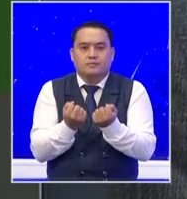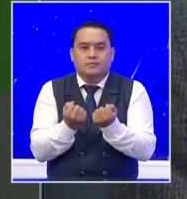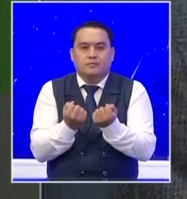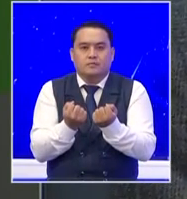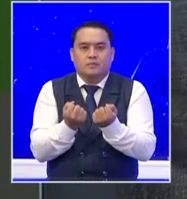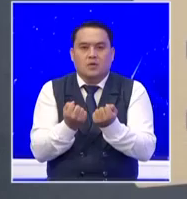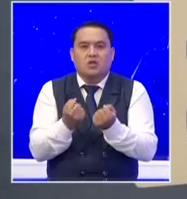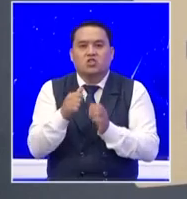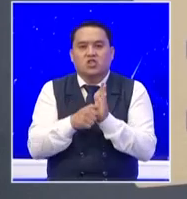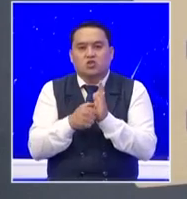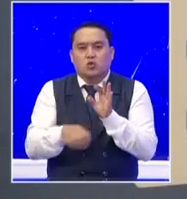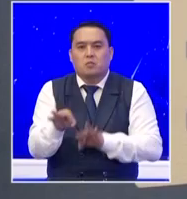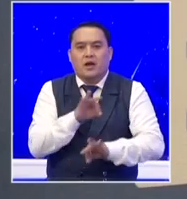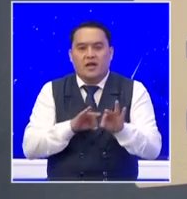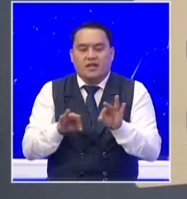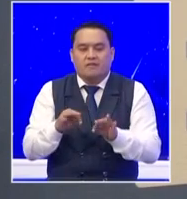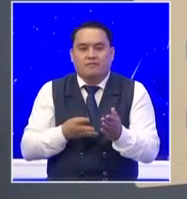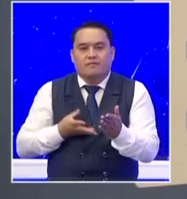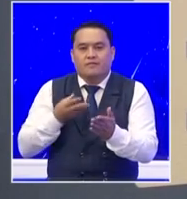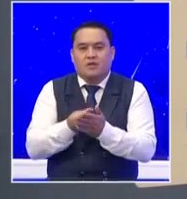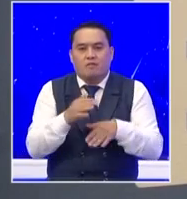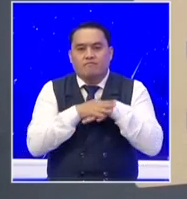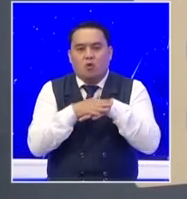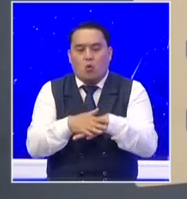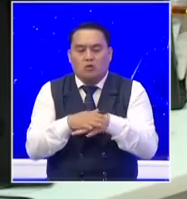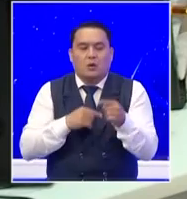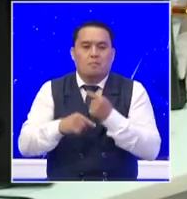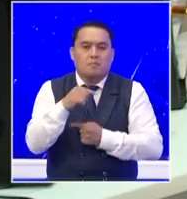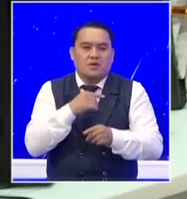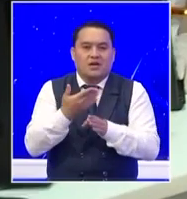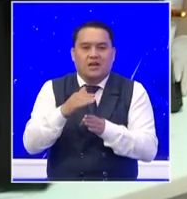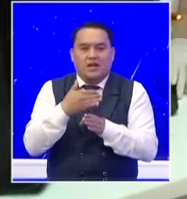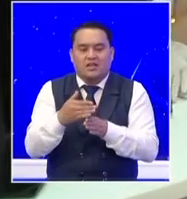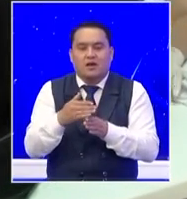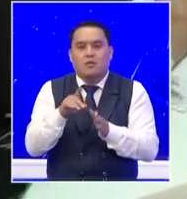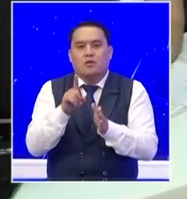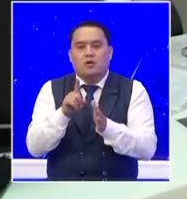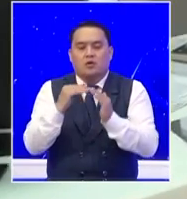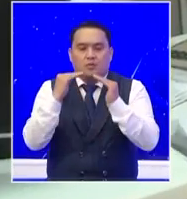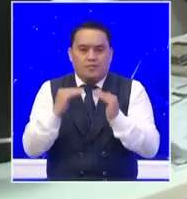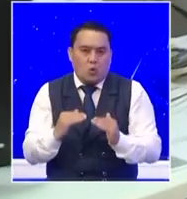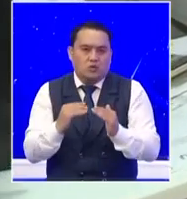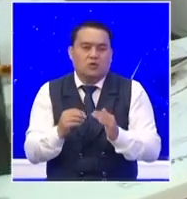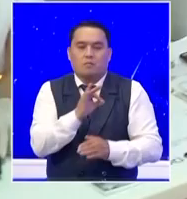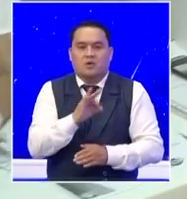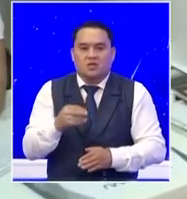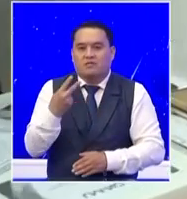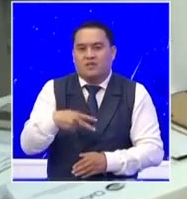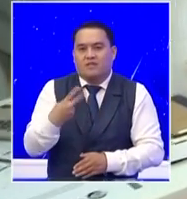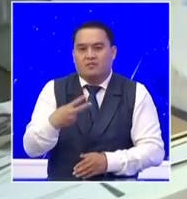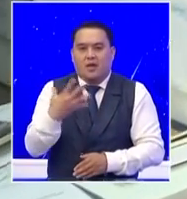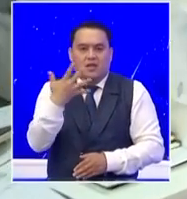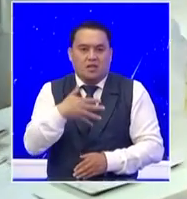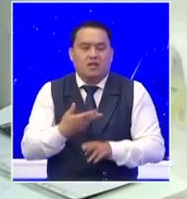более 600 проектов. С нынешнего года для малого и среднего бизнеса упрощено кредитование по госпрограммам «Дорожная карта бизнеса 2025»